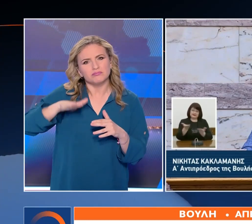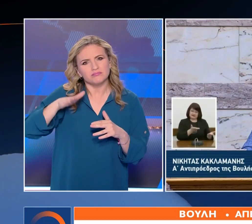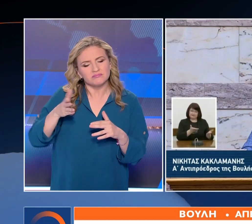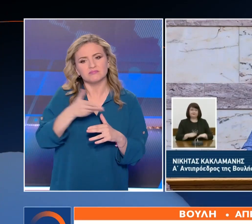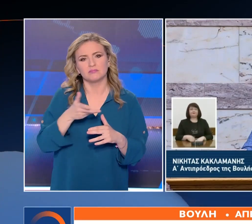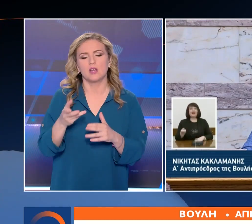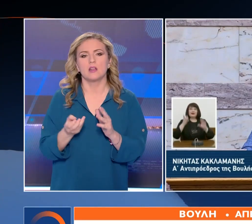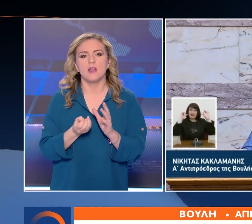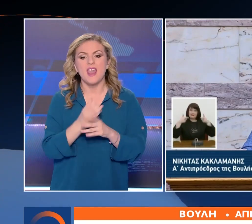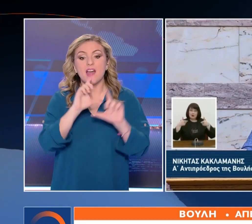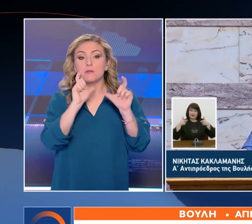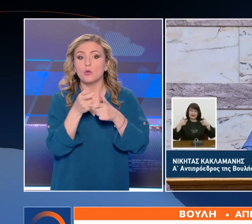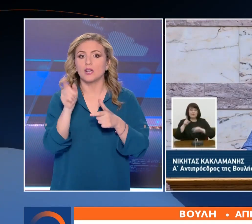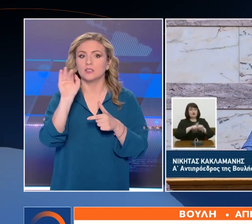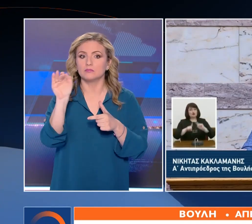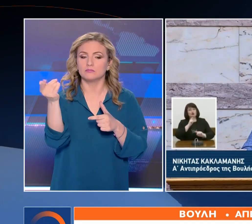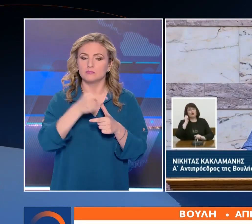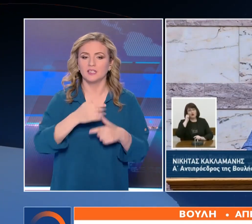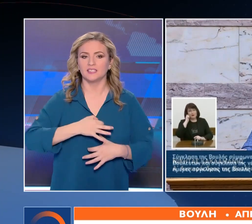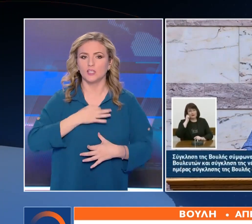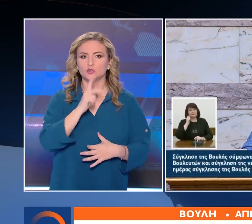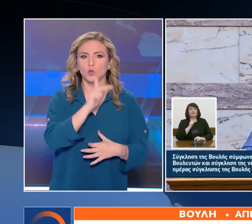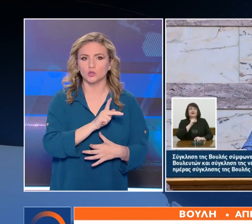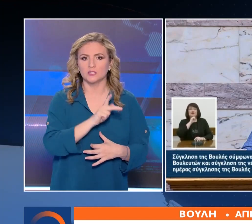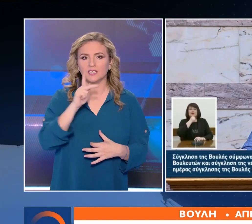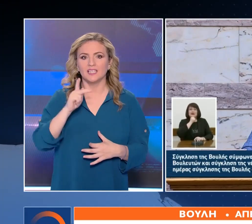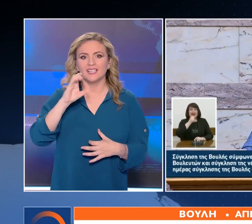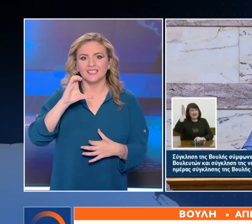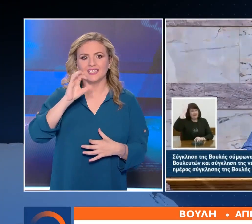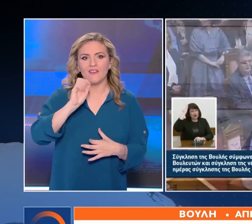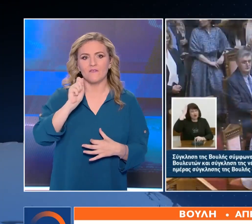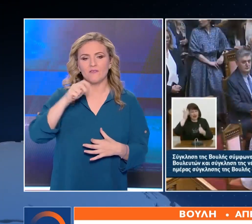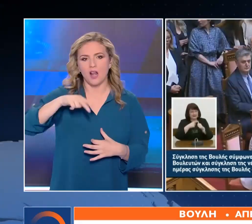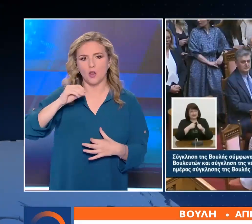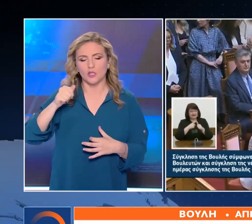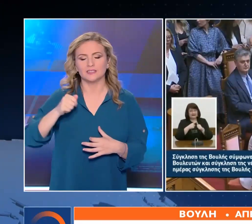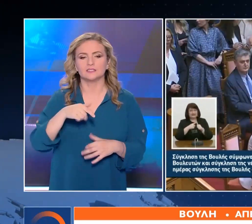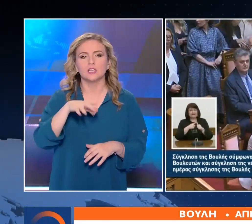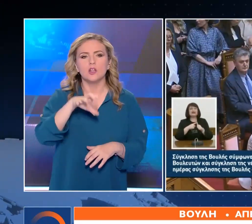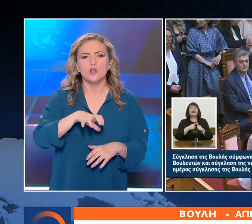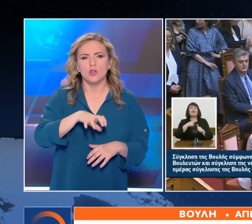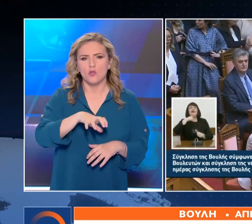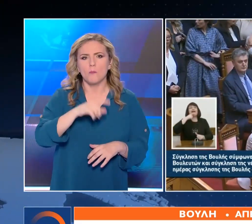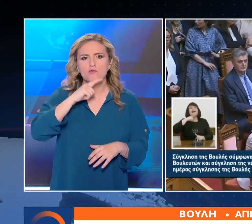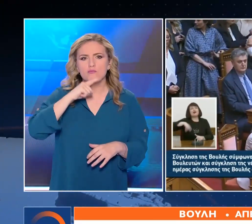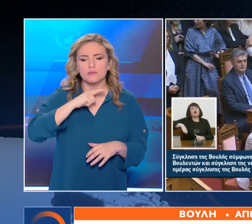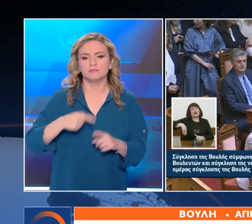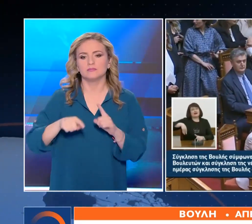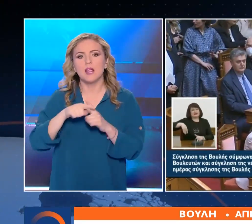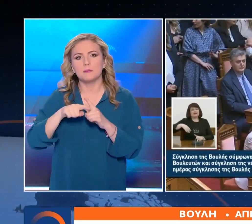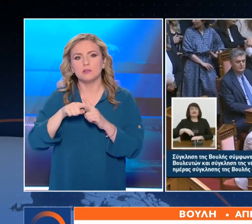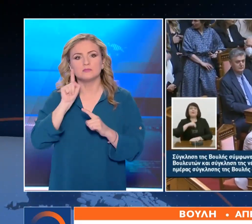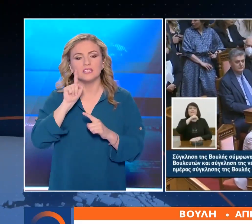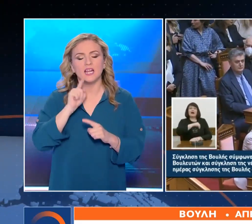τη Νέα Δημοκρατία, ο κύριος Κωνσταντίνος Κεφαλογιάννης, νομού Ηρακλείου, και η κυρία